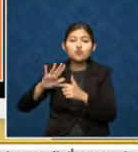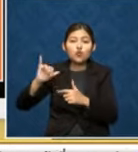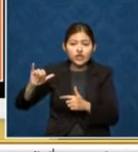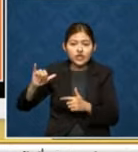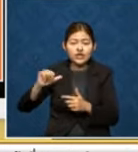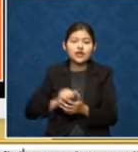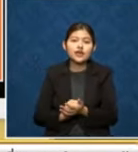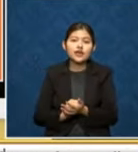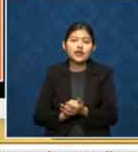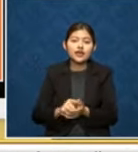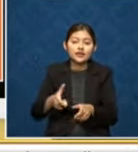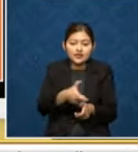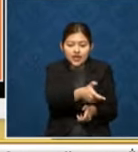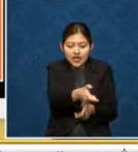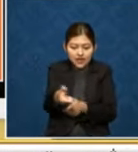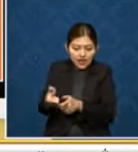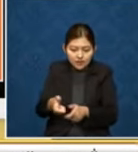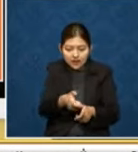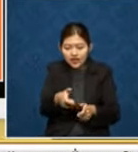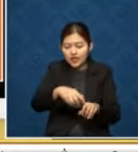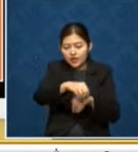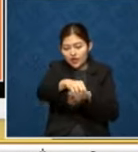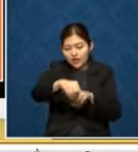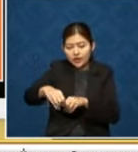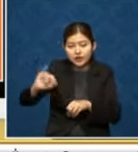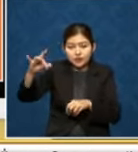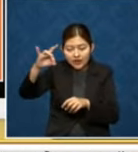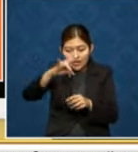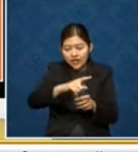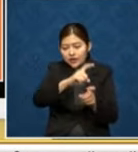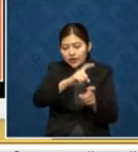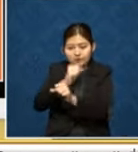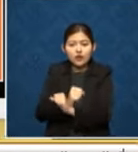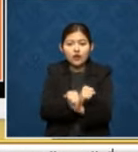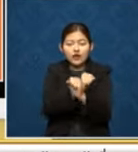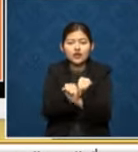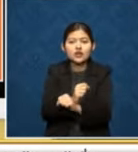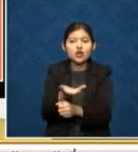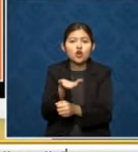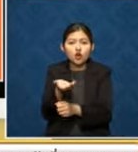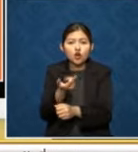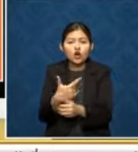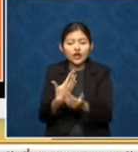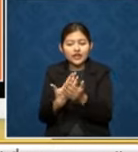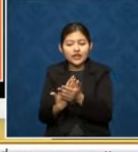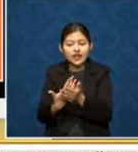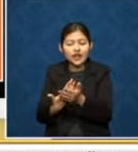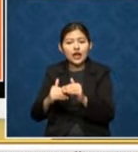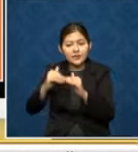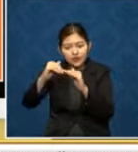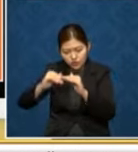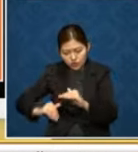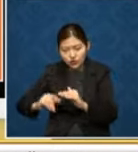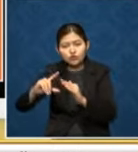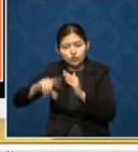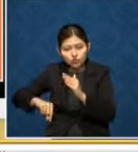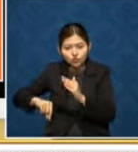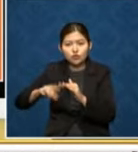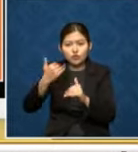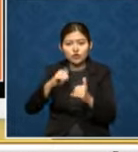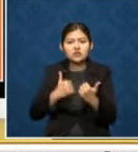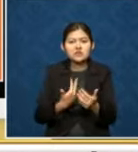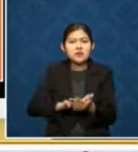สารกำจัดวัชพืชและเครื่องมือต่างๆให้มีราคาถูกลงซึ่งขณะนี้มีราคาสูงม